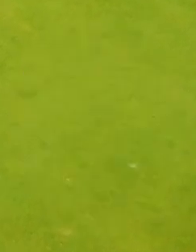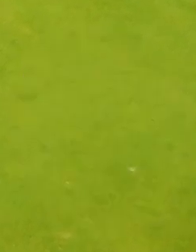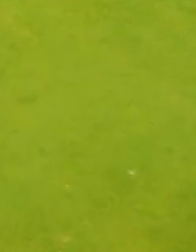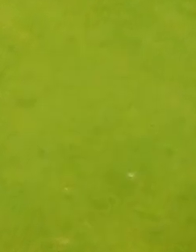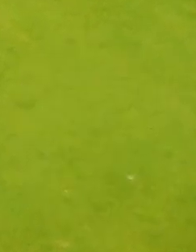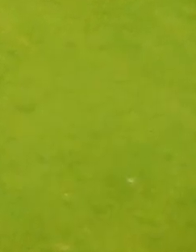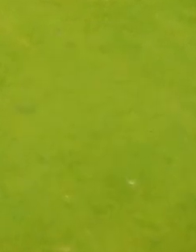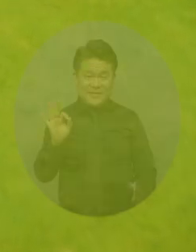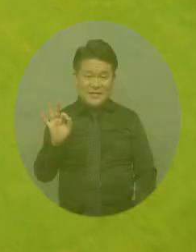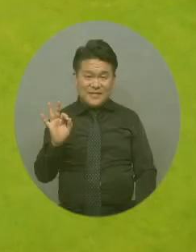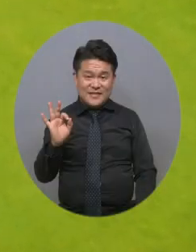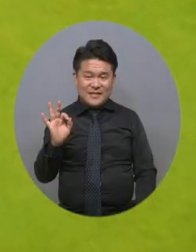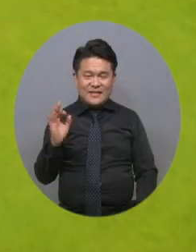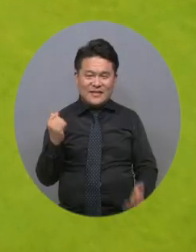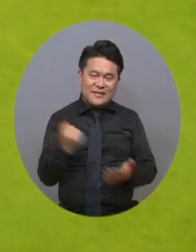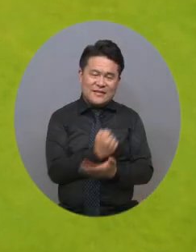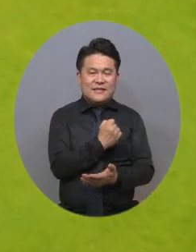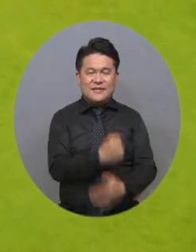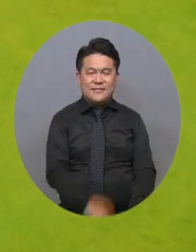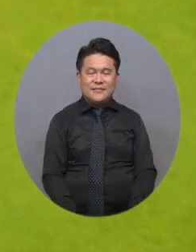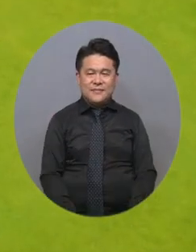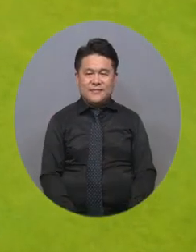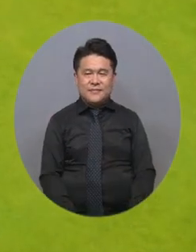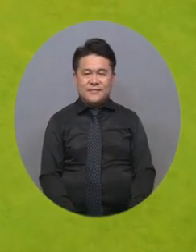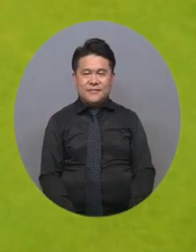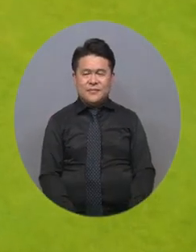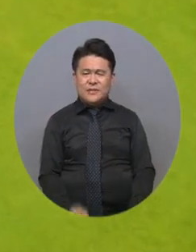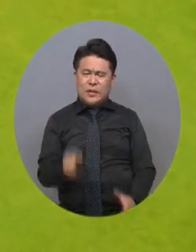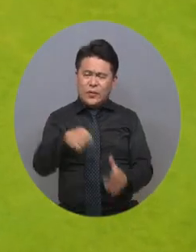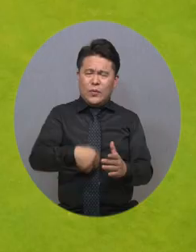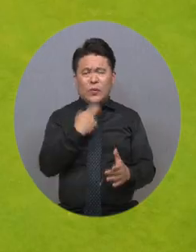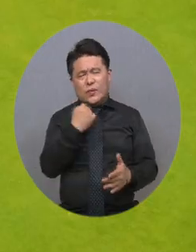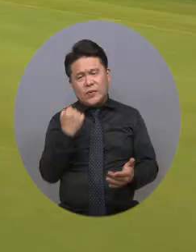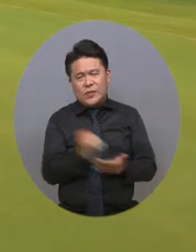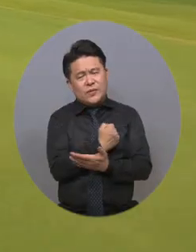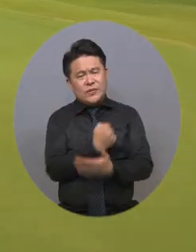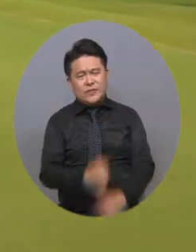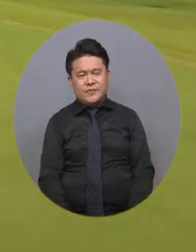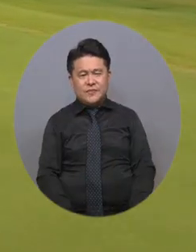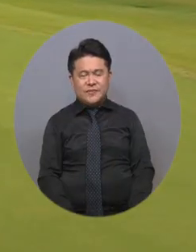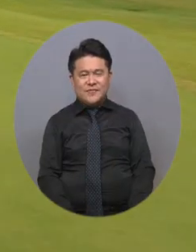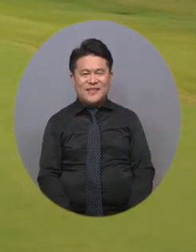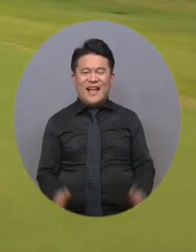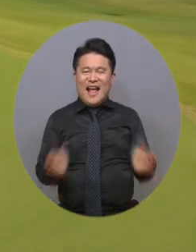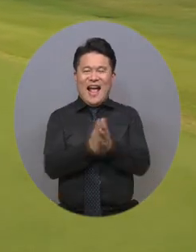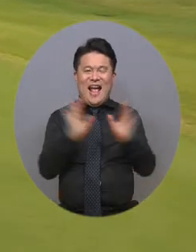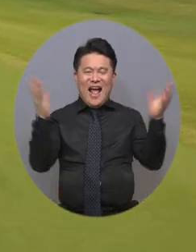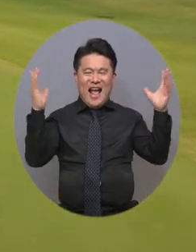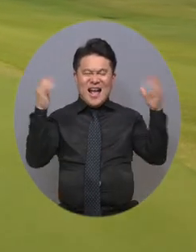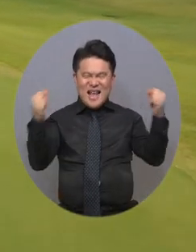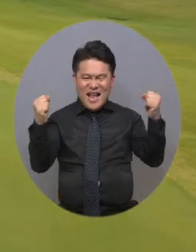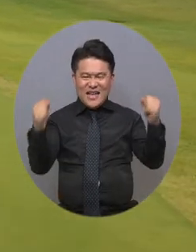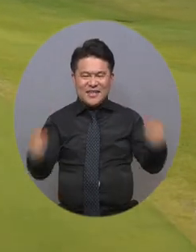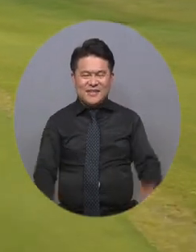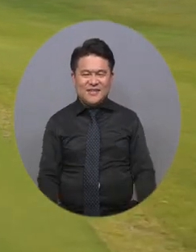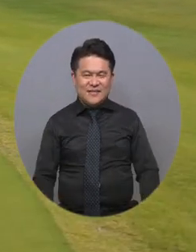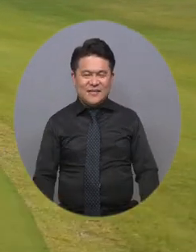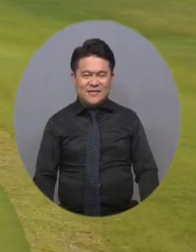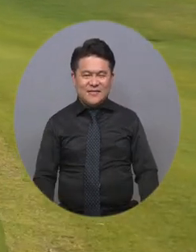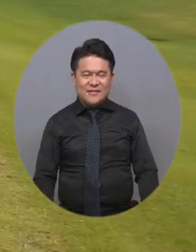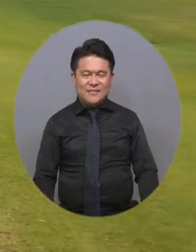오케이. 오케이. 왼쪽 안 좋네. 너무 열렸나 봐. 아! 우리